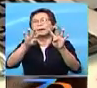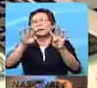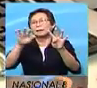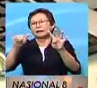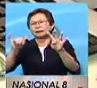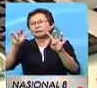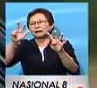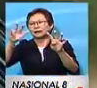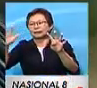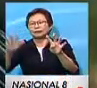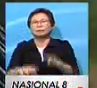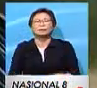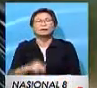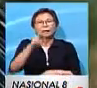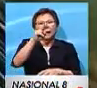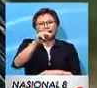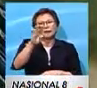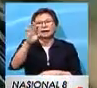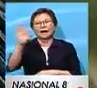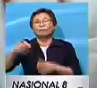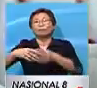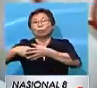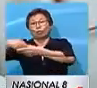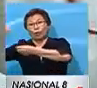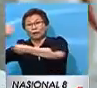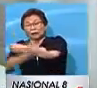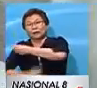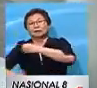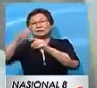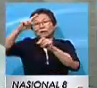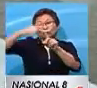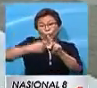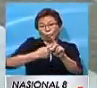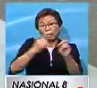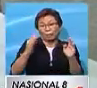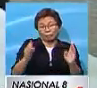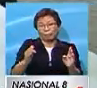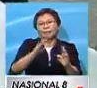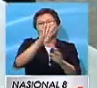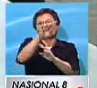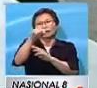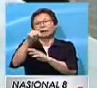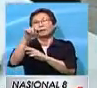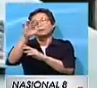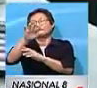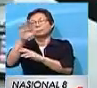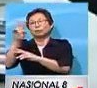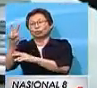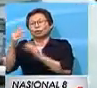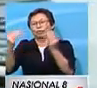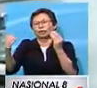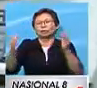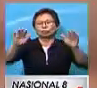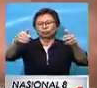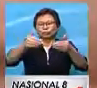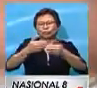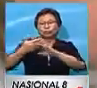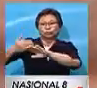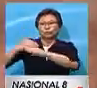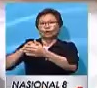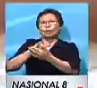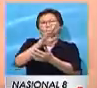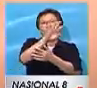4.4635 kadar ndf luar pesisir bagi tempoh sebulan berada pada 4.4552 berbanding penutup sebelum